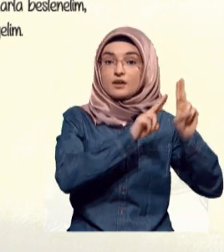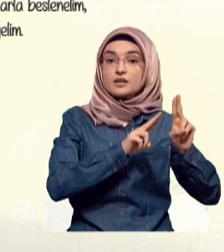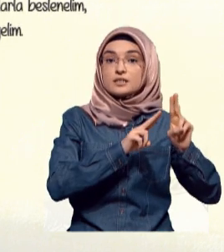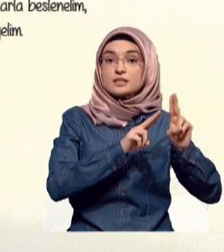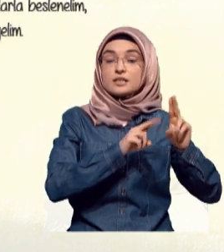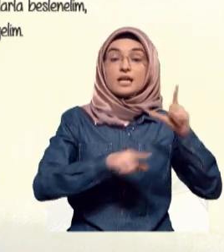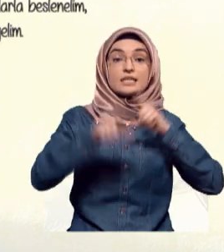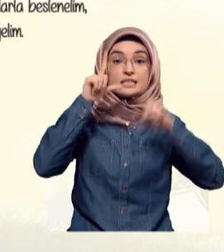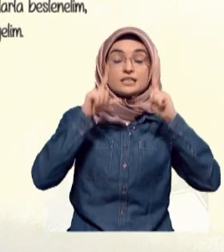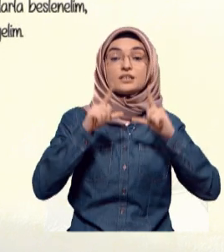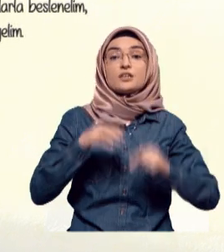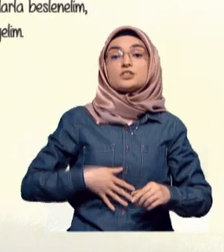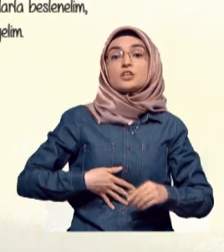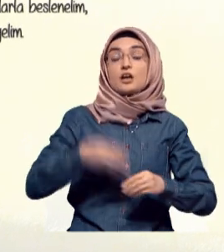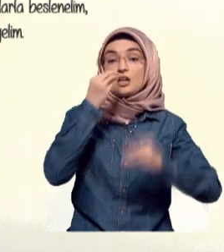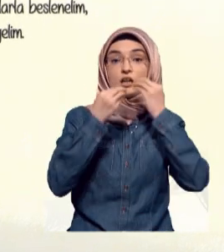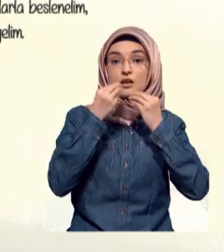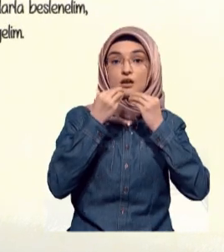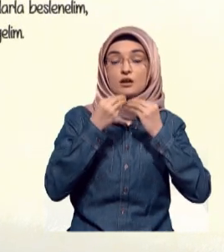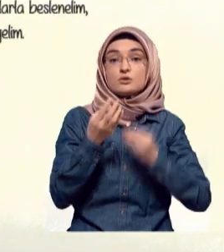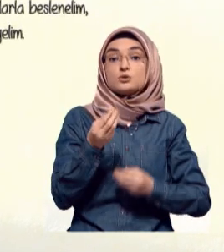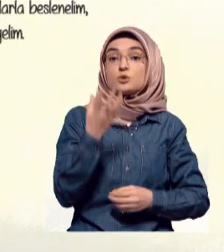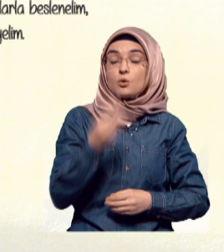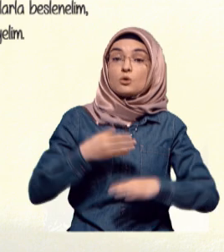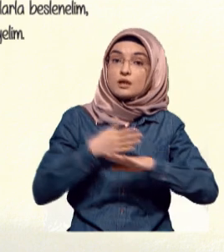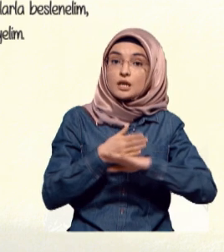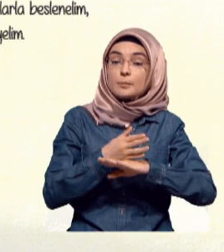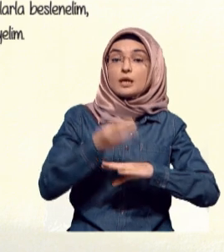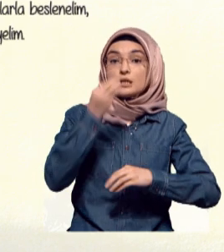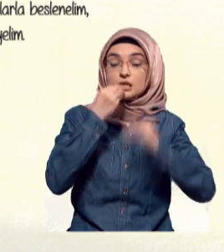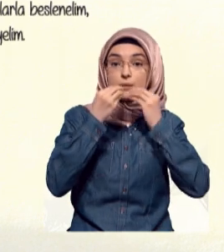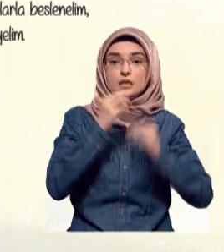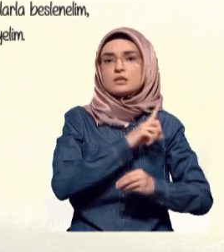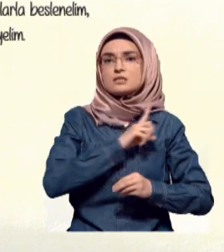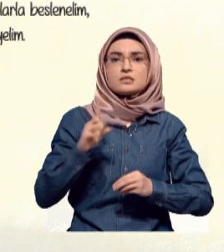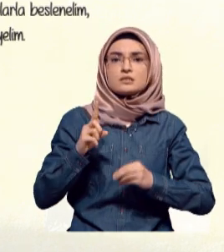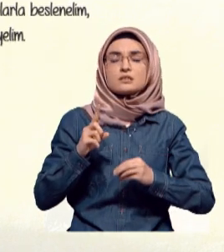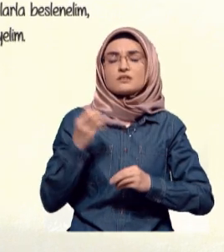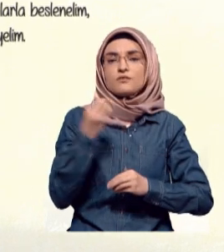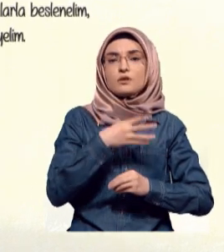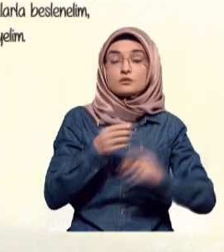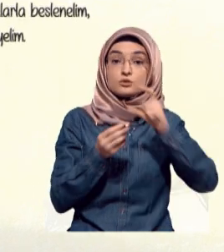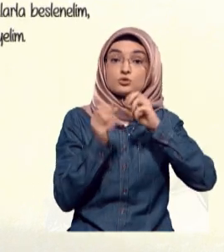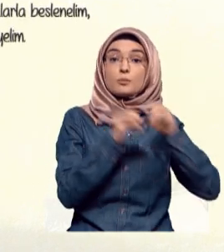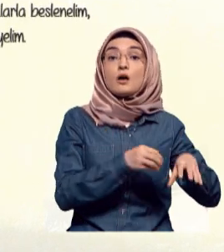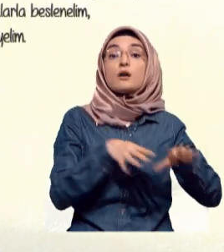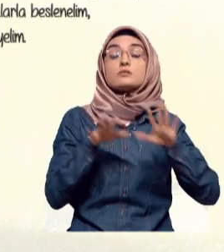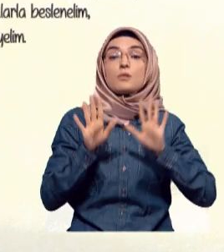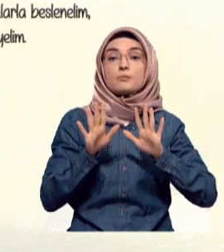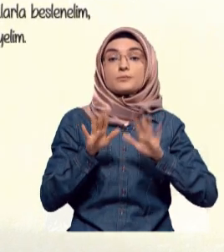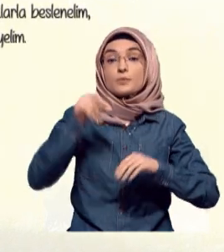İftarda ihtiyacın kadarını ye. Artan ekmeklerin, yemeklerin sakın fazlalığını çöpe